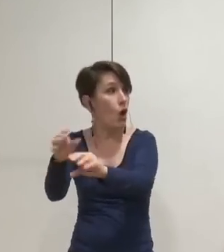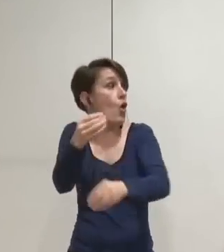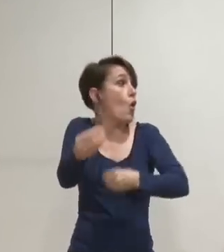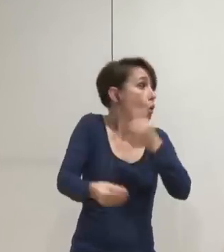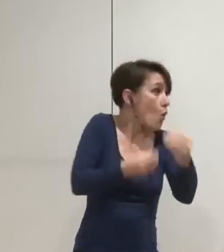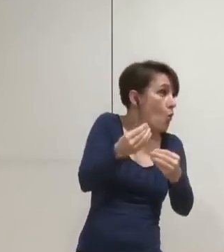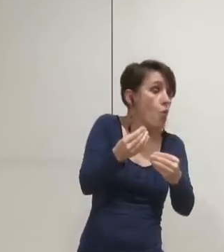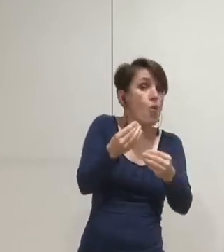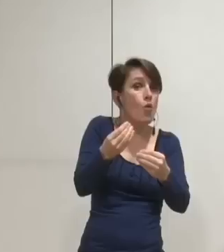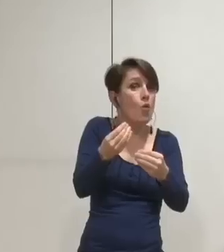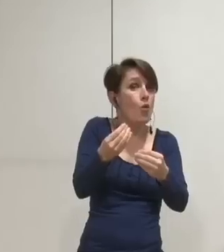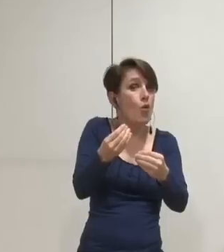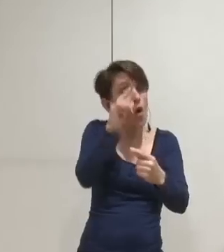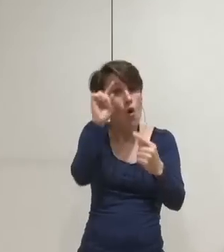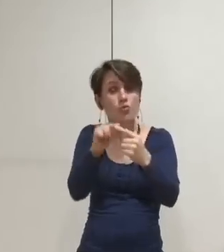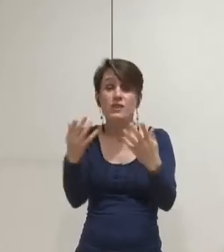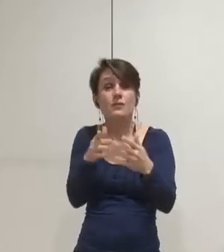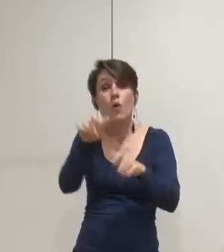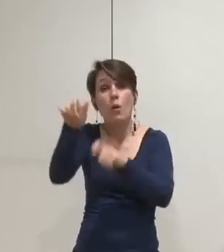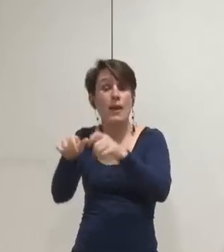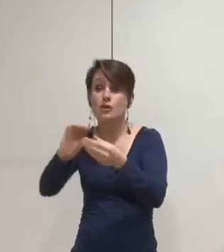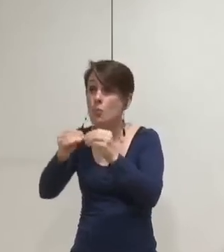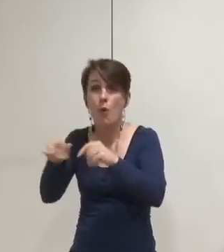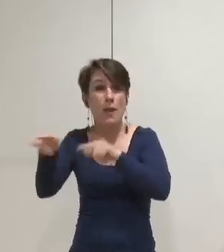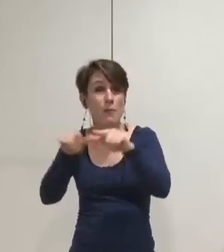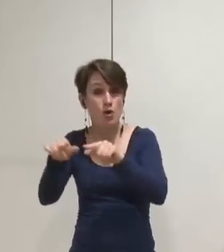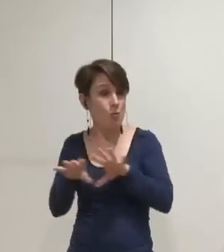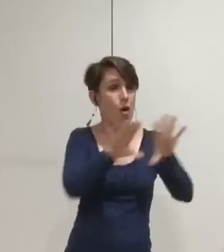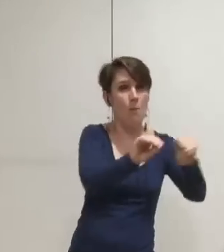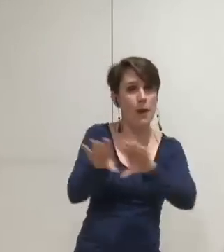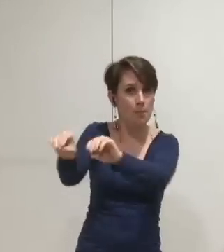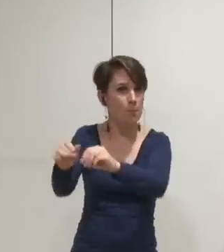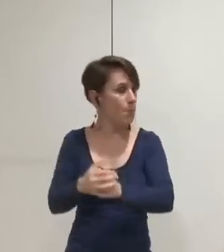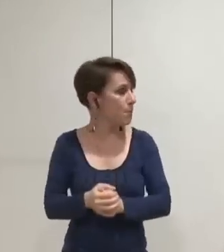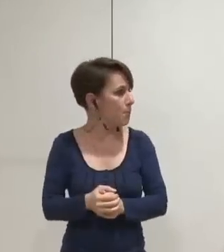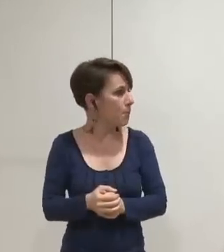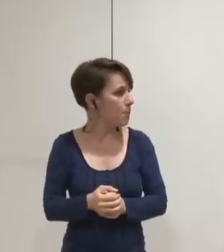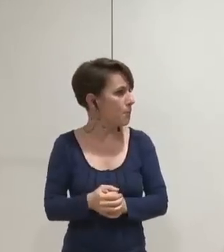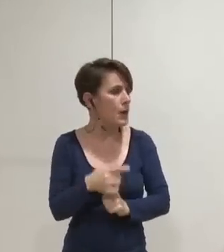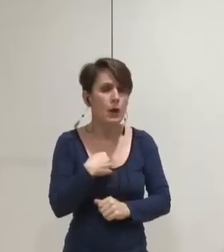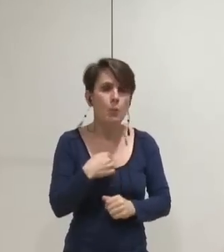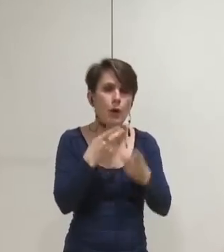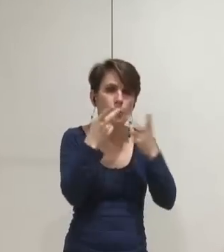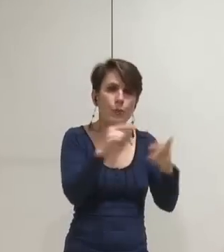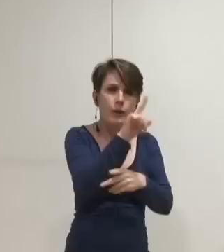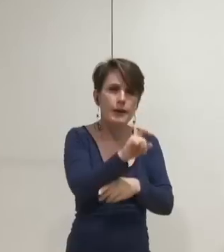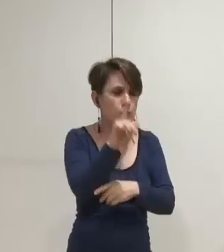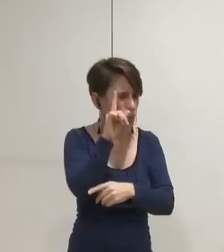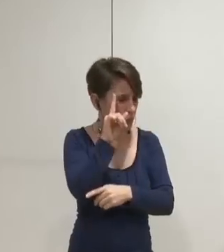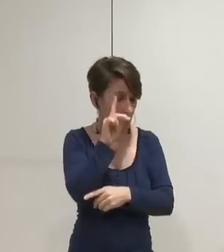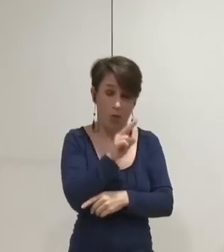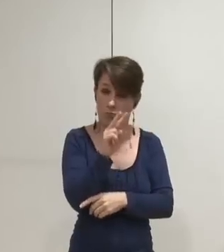en difficulté de logement et si je vous pose la question c'est parce que je crois qu'il règne une grande confusion